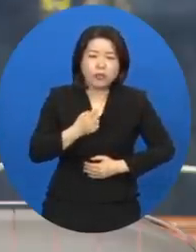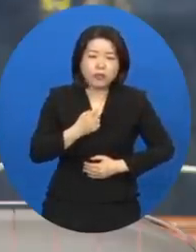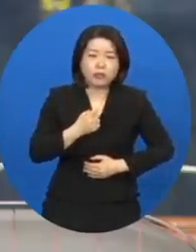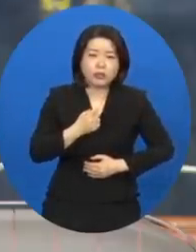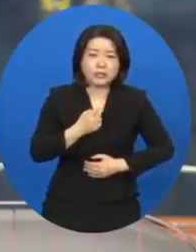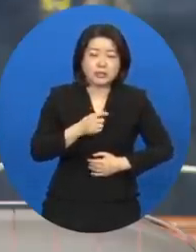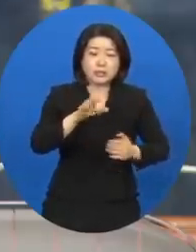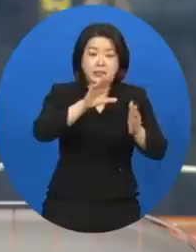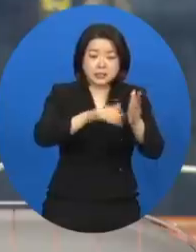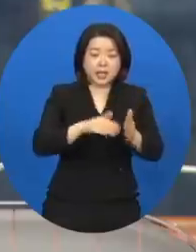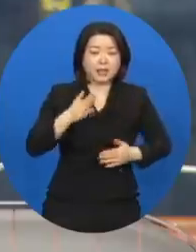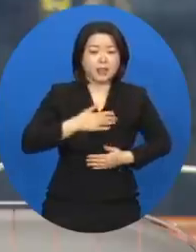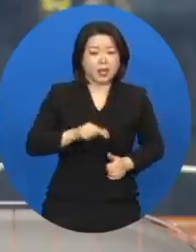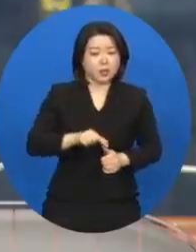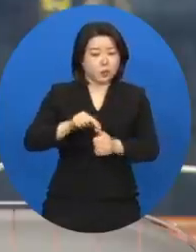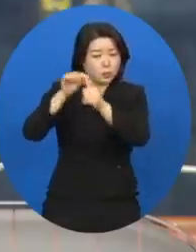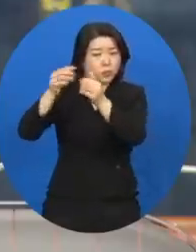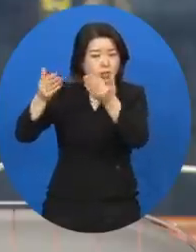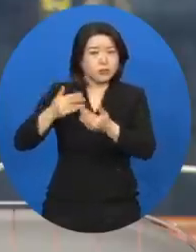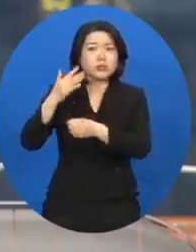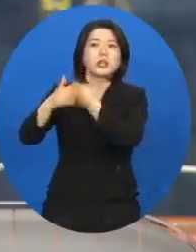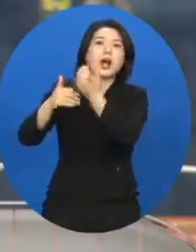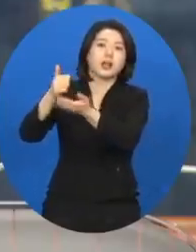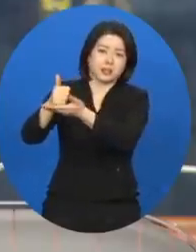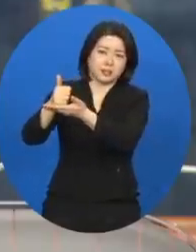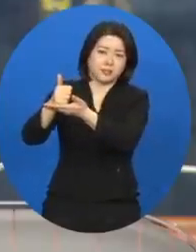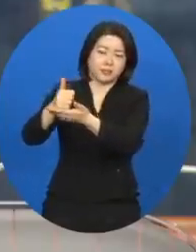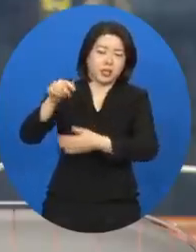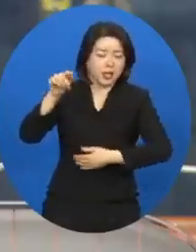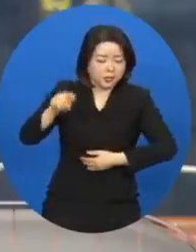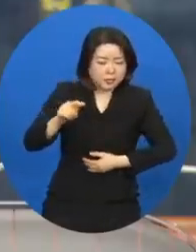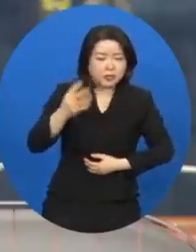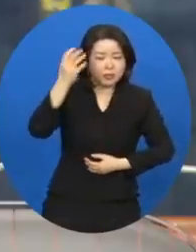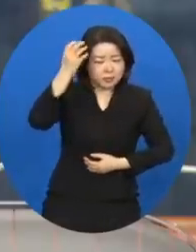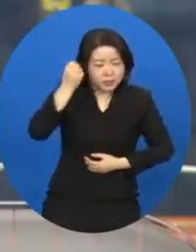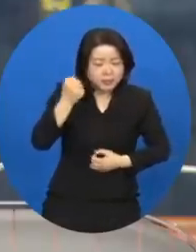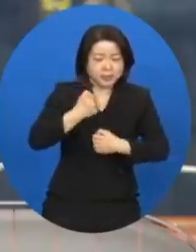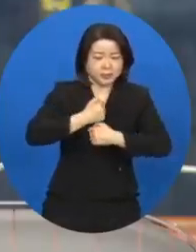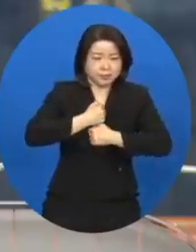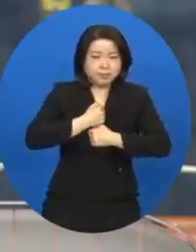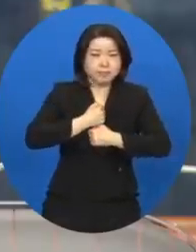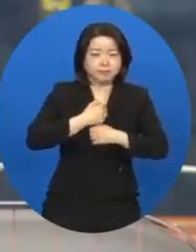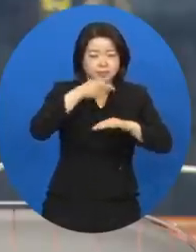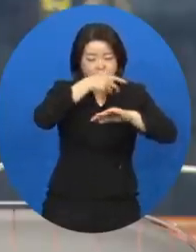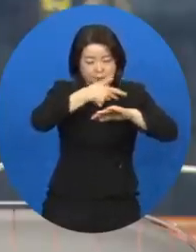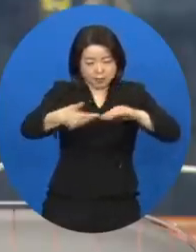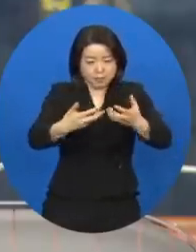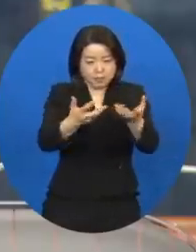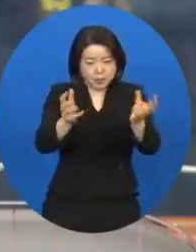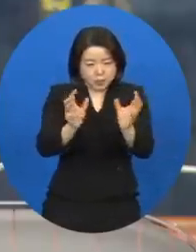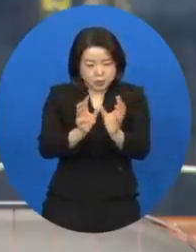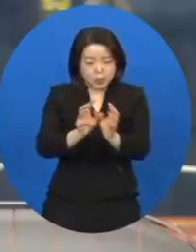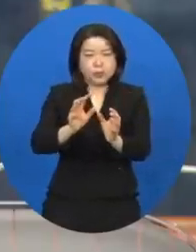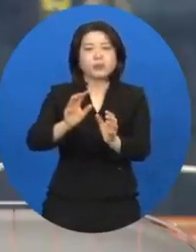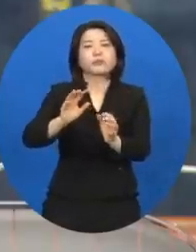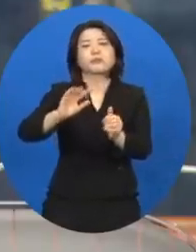하나님, 그때를 기억하고 지키면서 민족을 사랑하게 돼요.